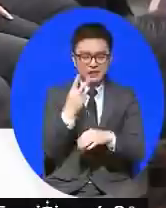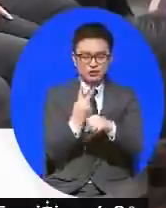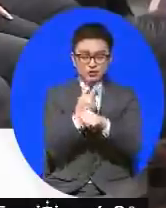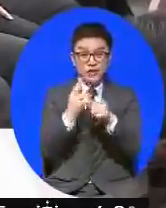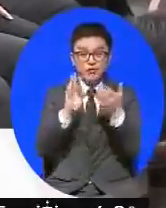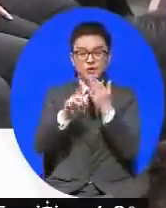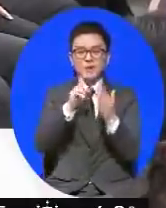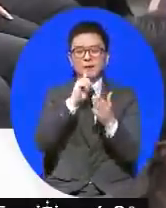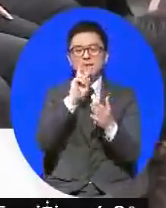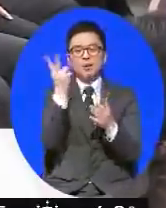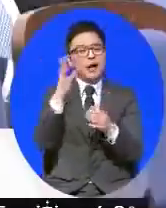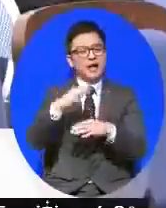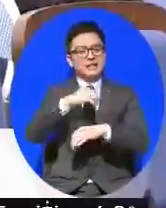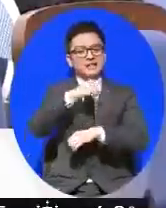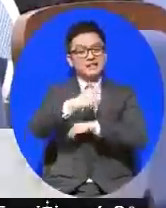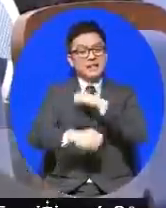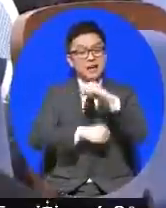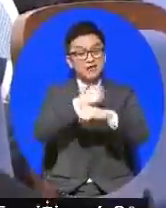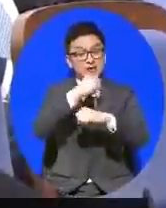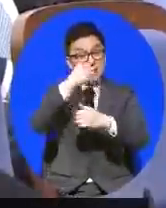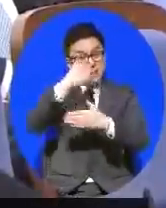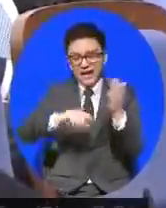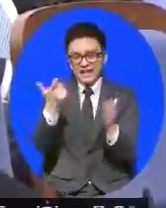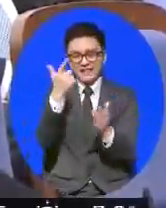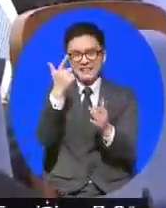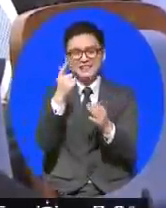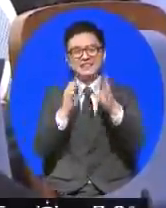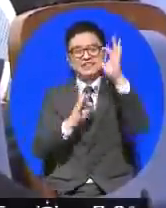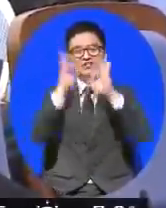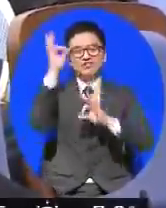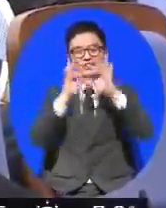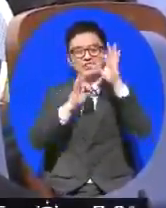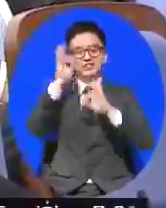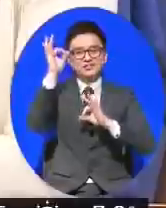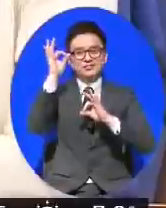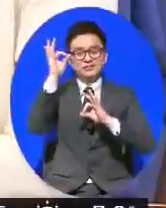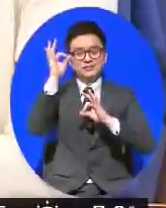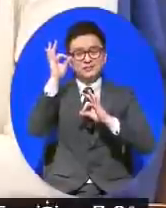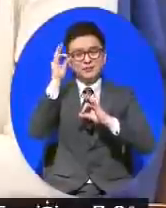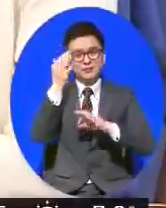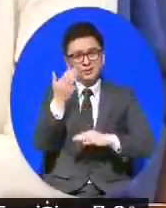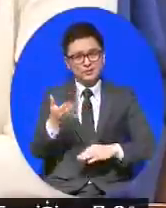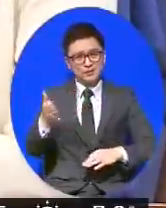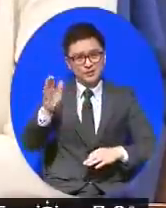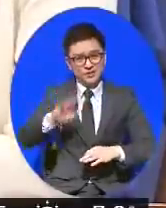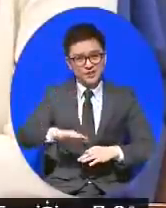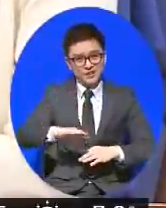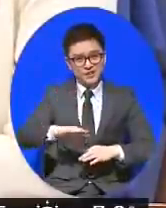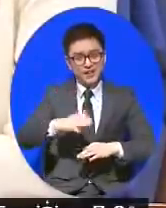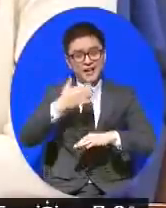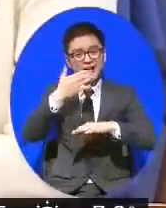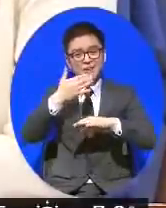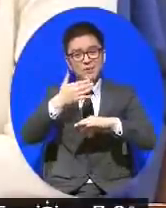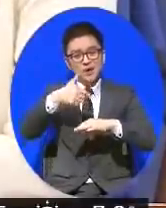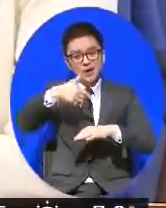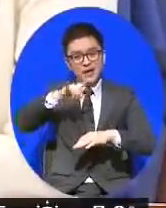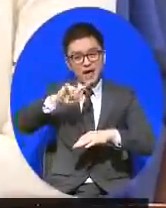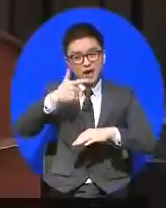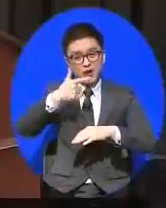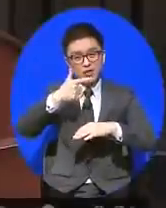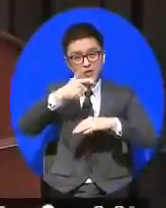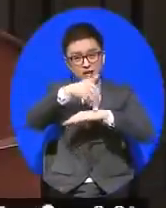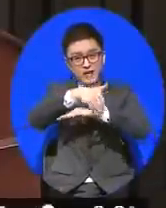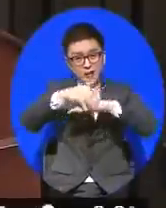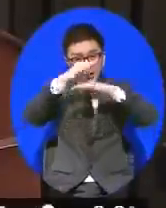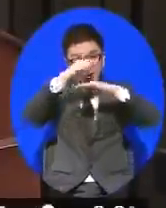들어간 자료를 다시 냈습니다. 하지만 논란을 야기할 수 있는 개헌안 조항은 여전히 있습니다. 민주당은